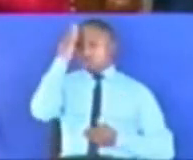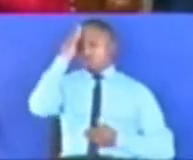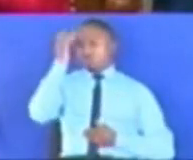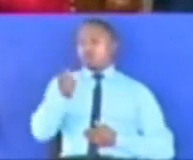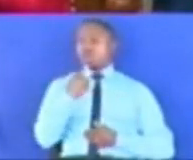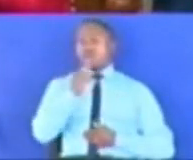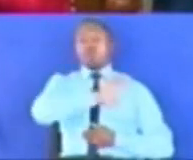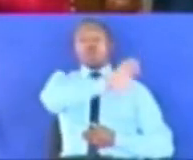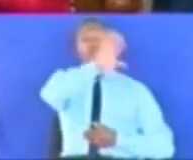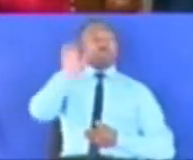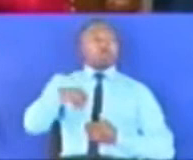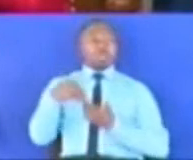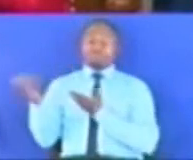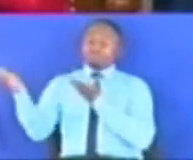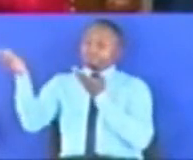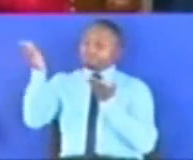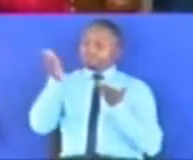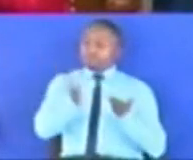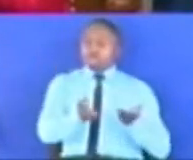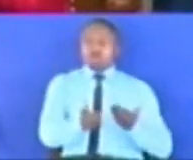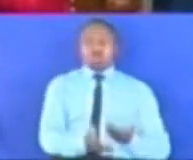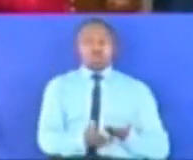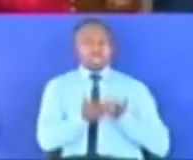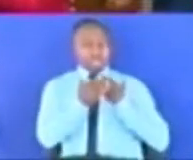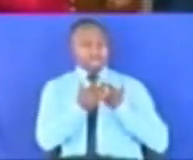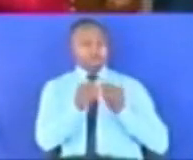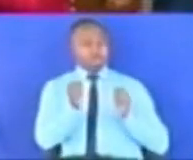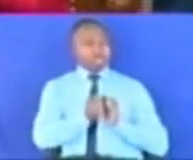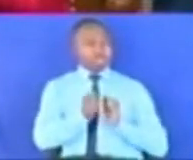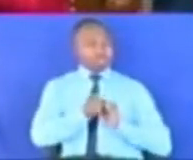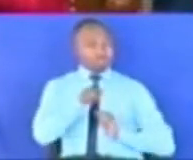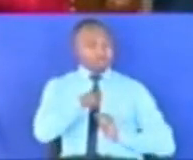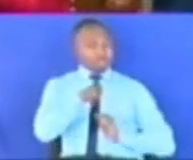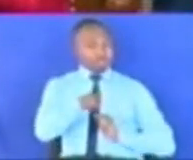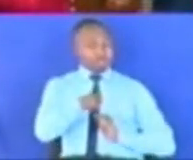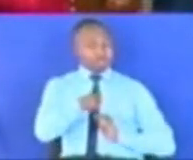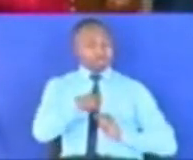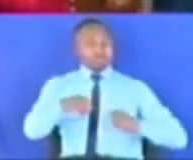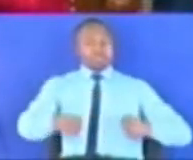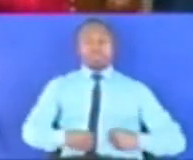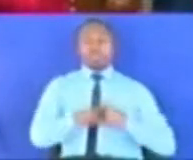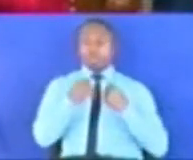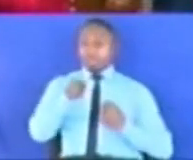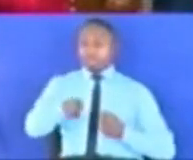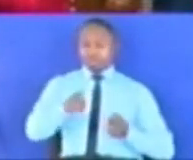zote zinazoweza kutusaidia katika hili janga.